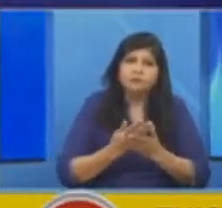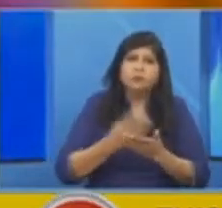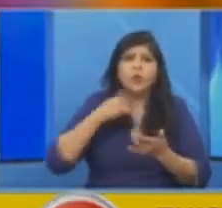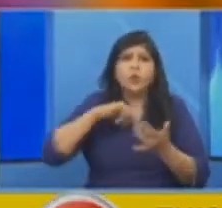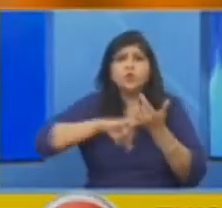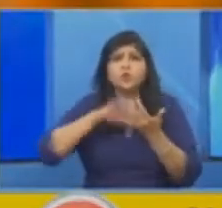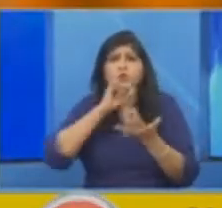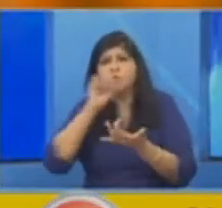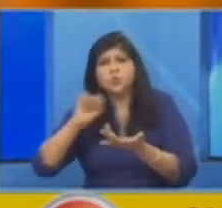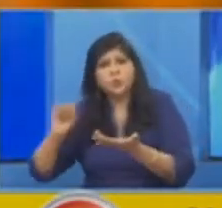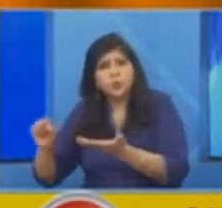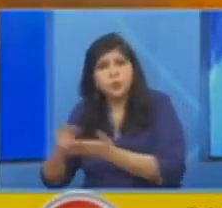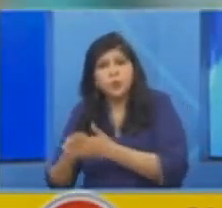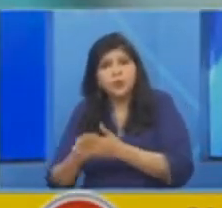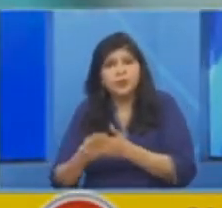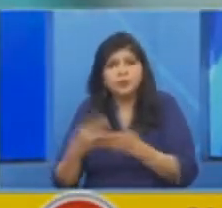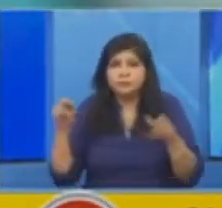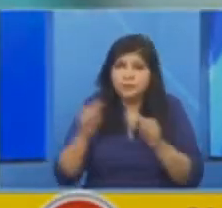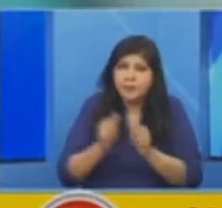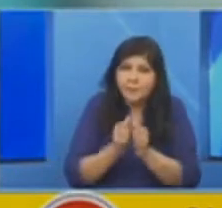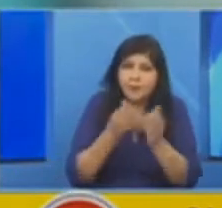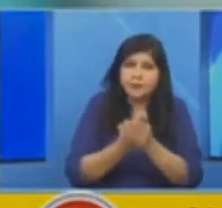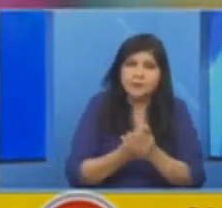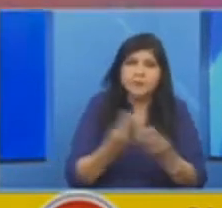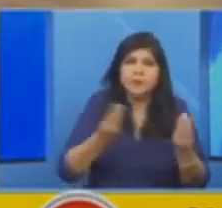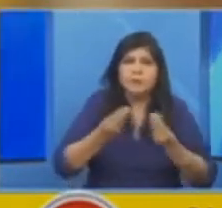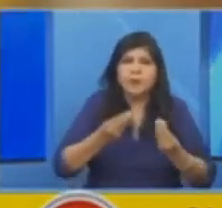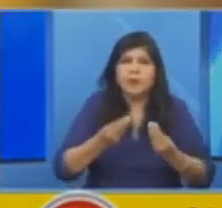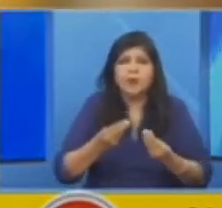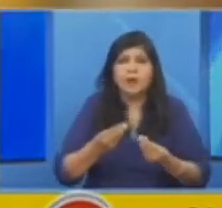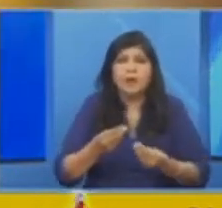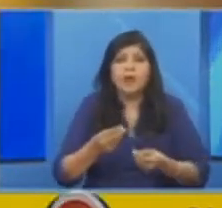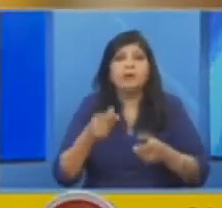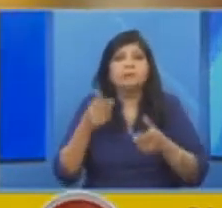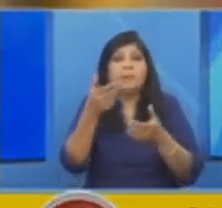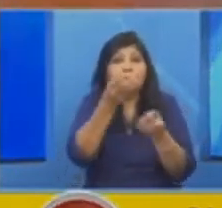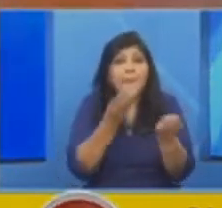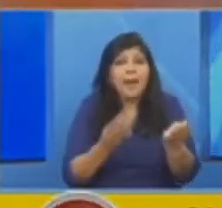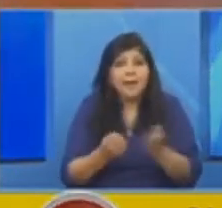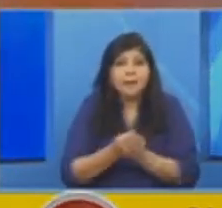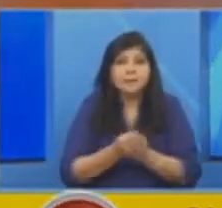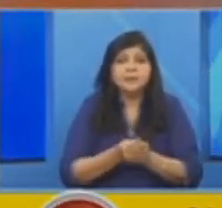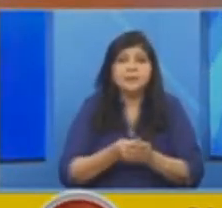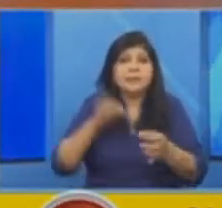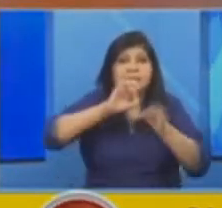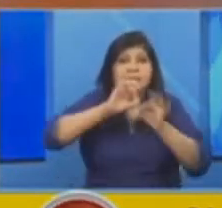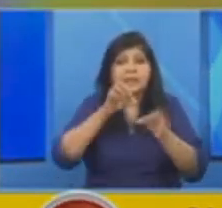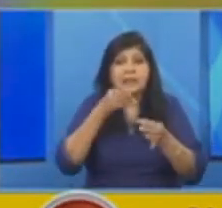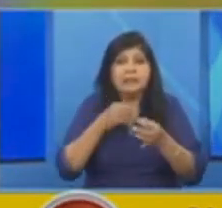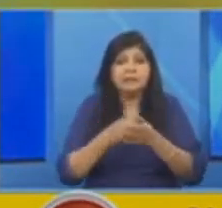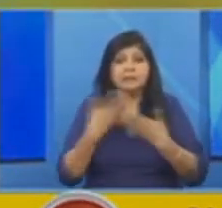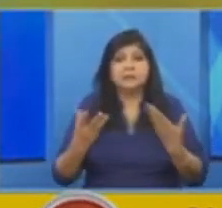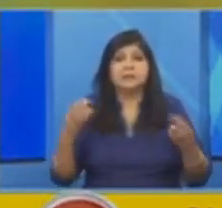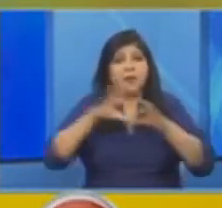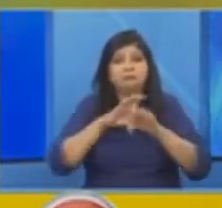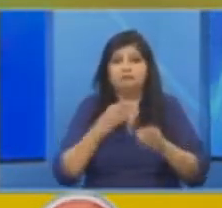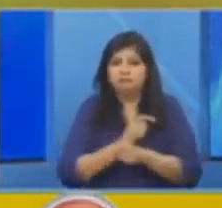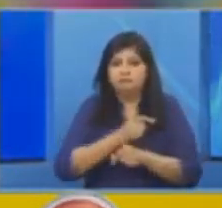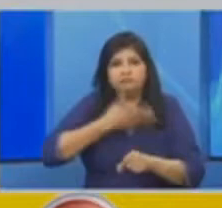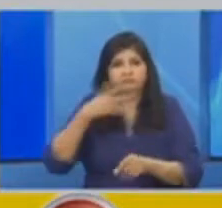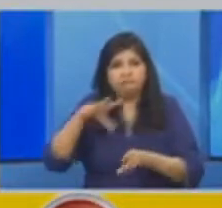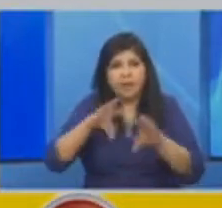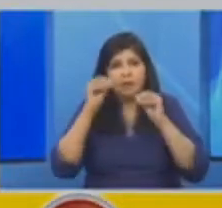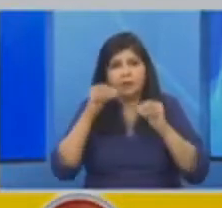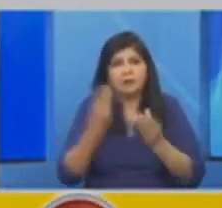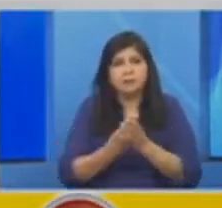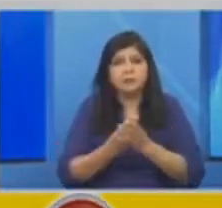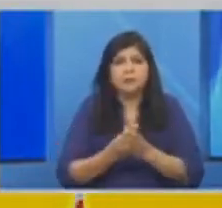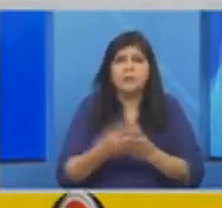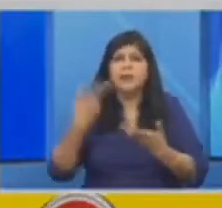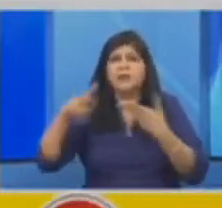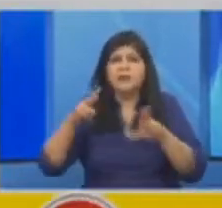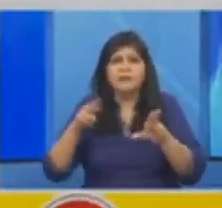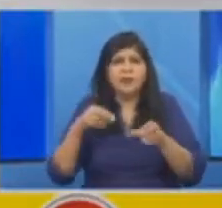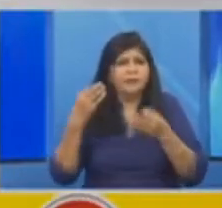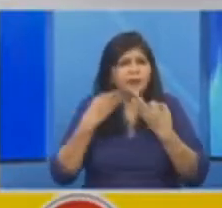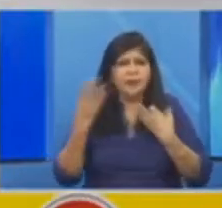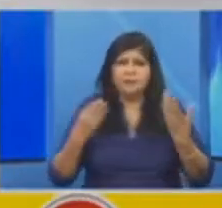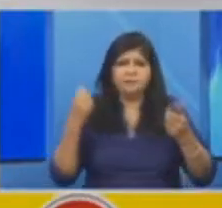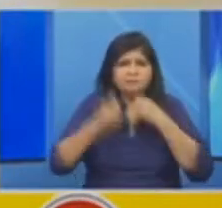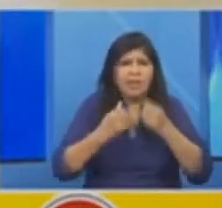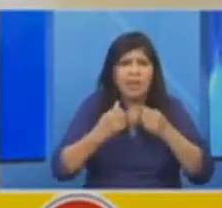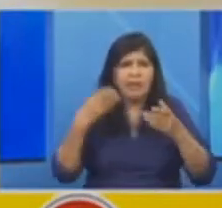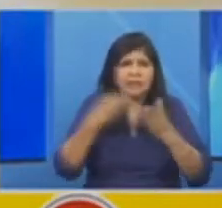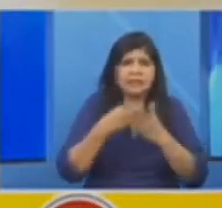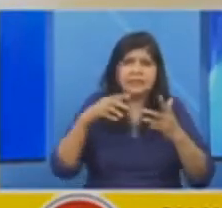बा